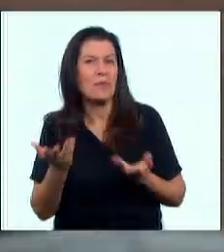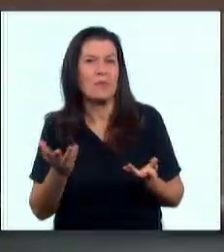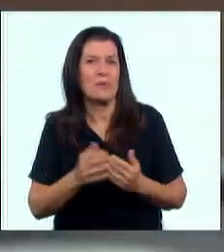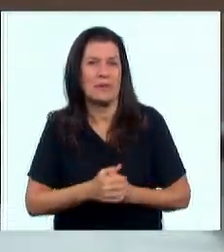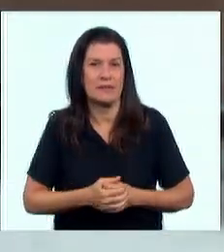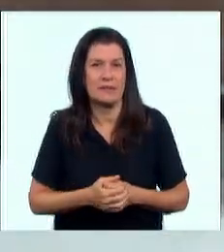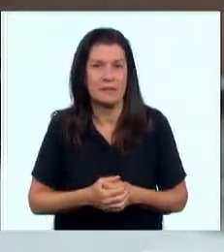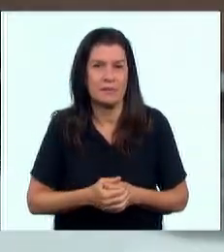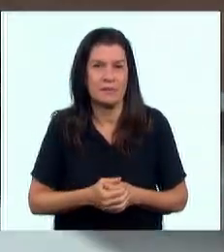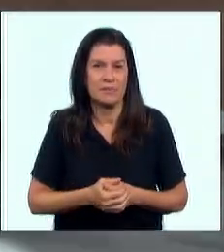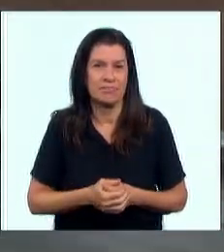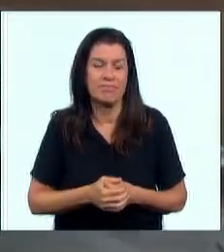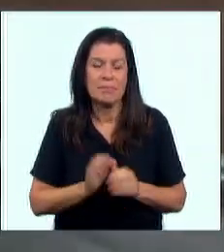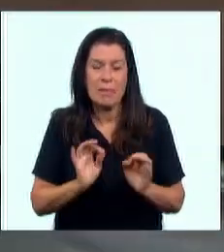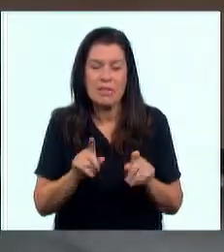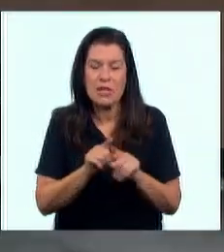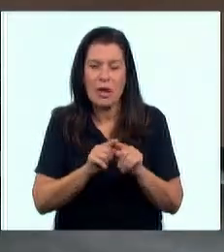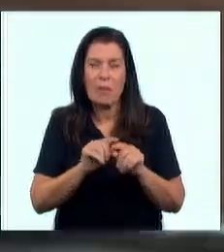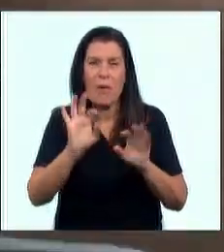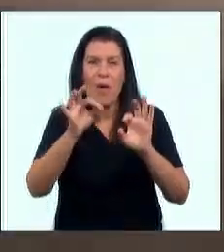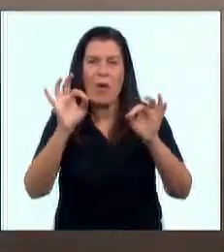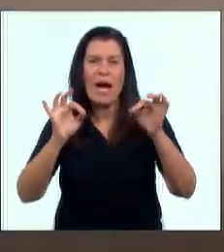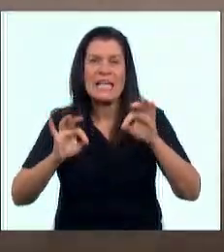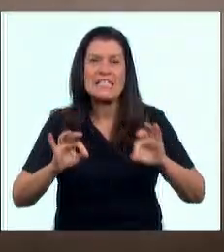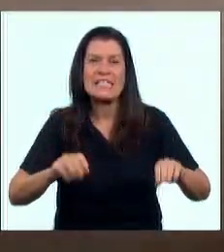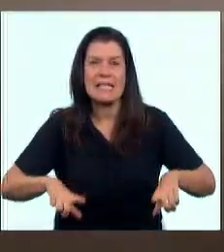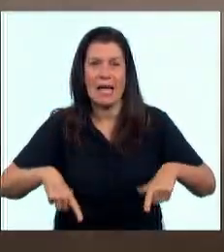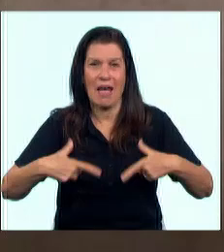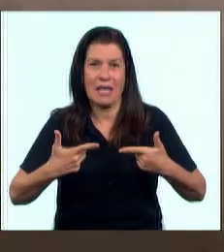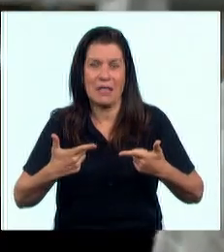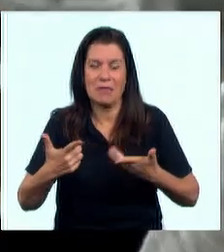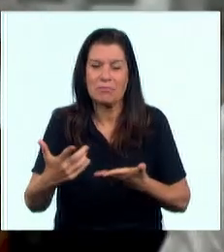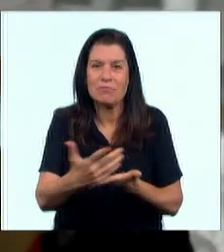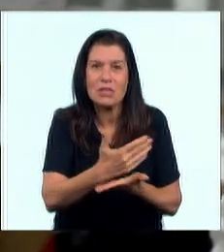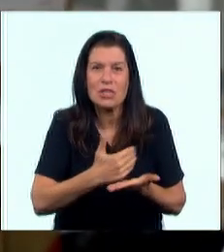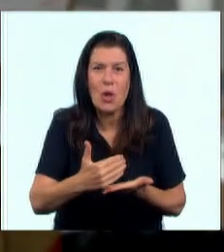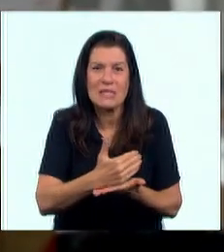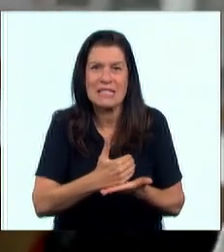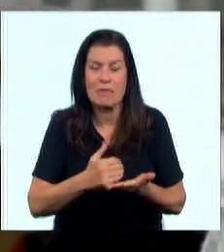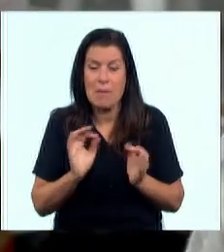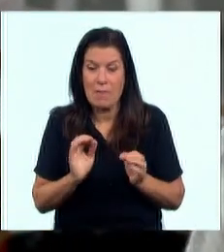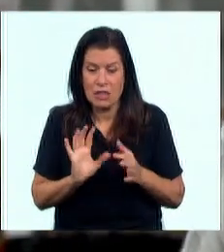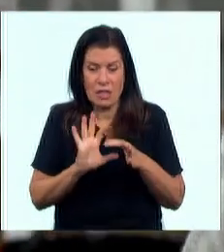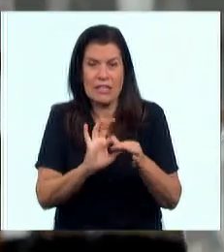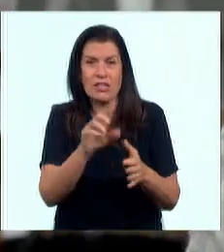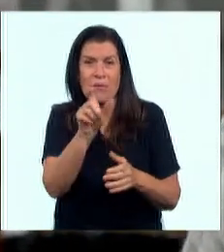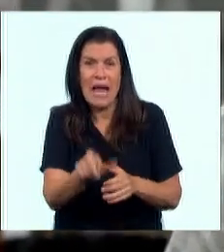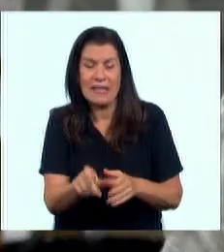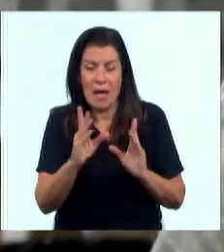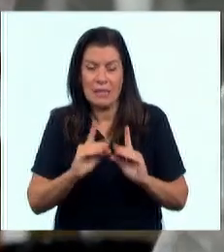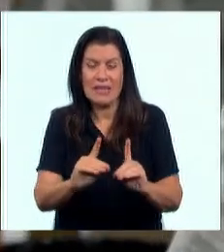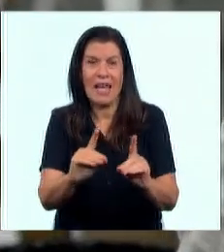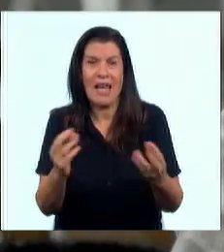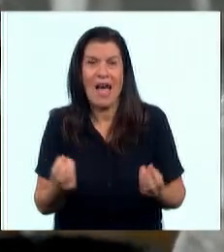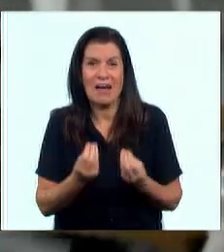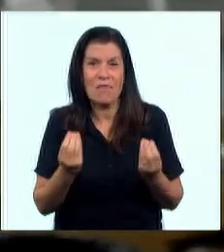רסיסי חיים שאנחנו אוספים אלינו. את נקשרת לבן אדם דרך החפצים ואת פתאום